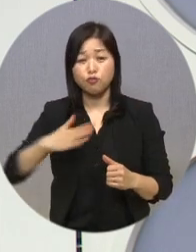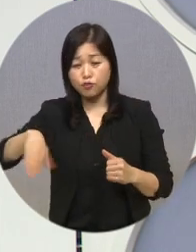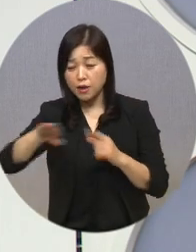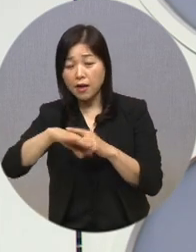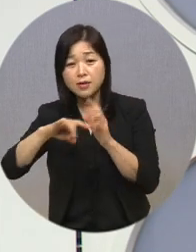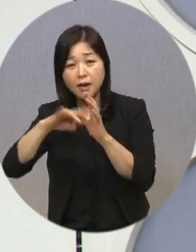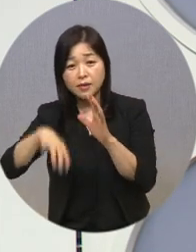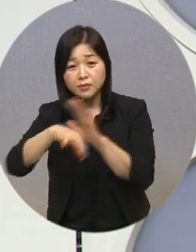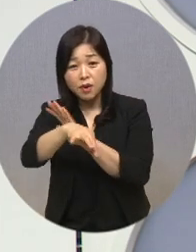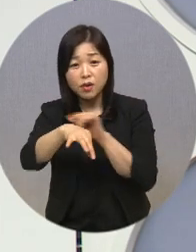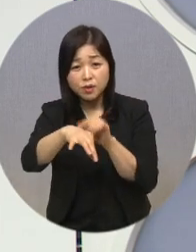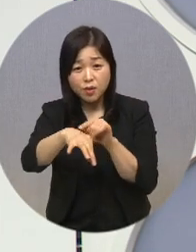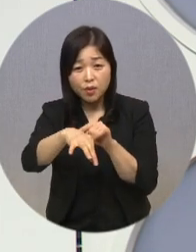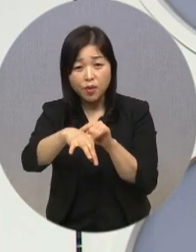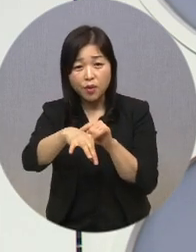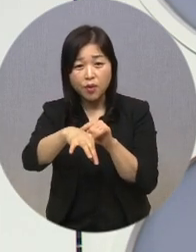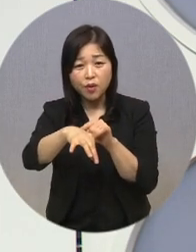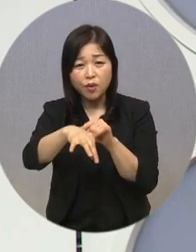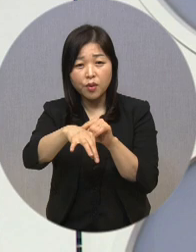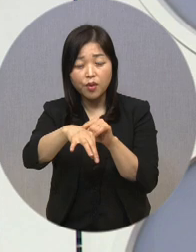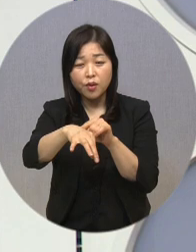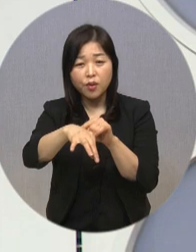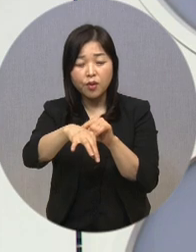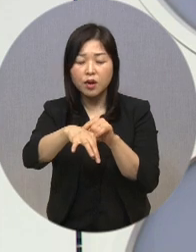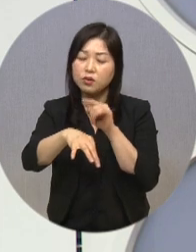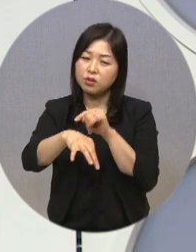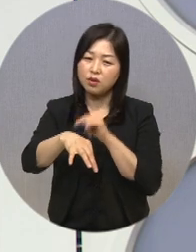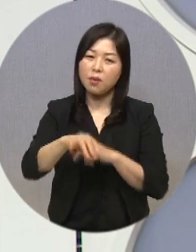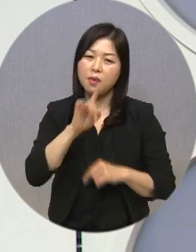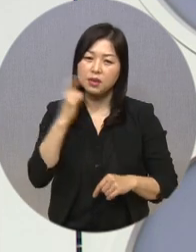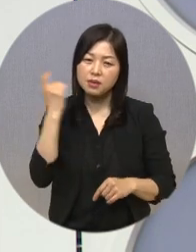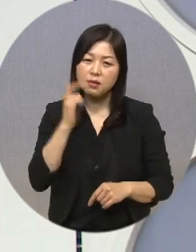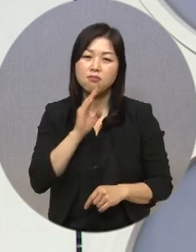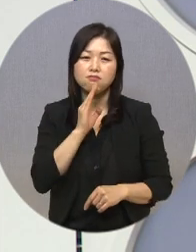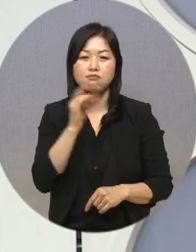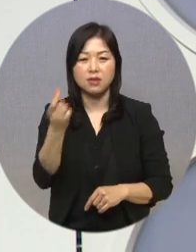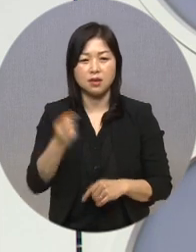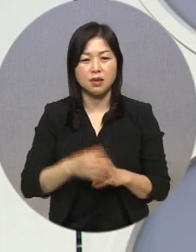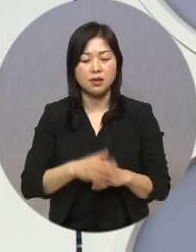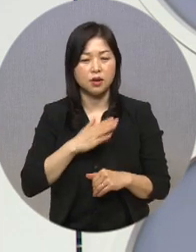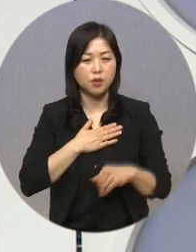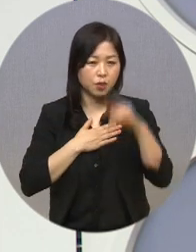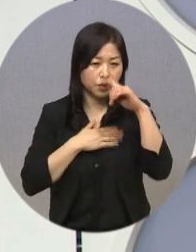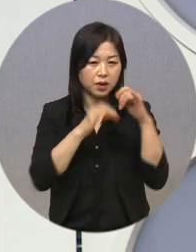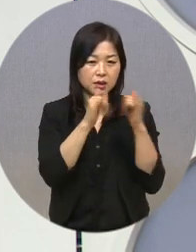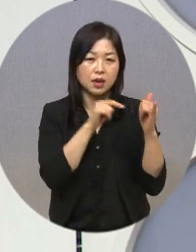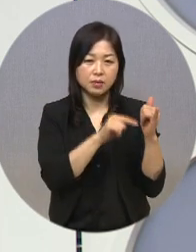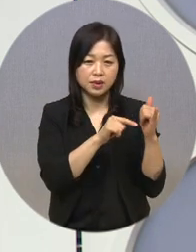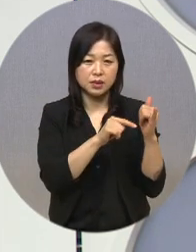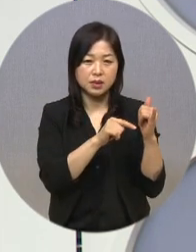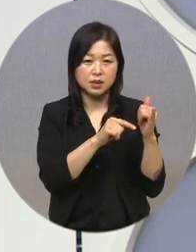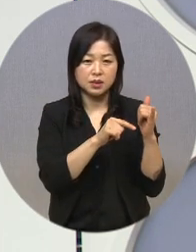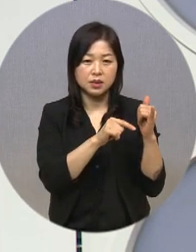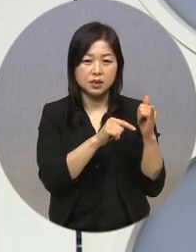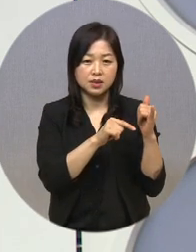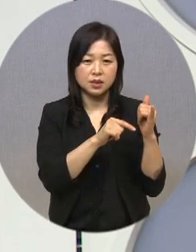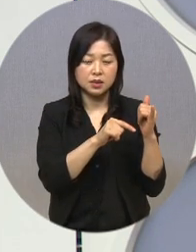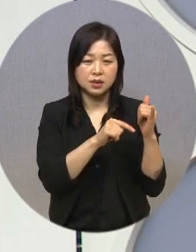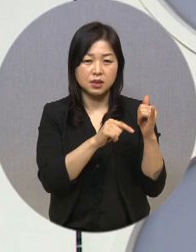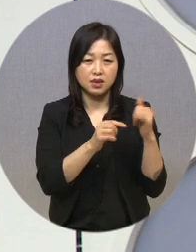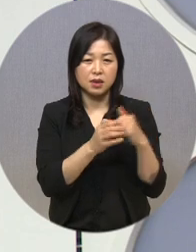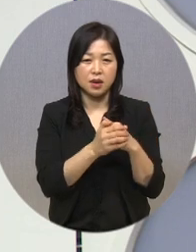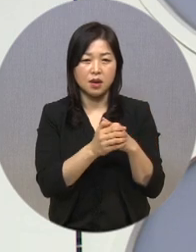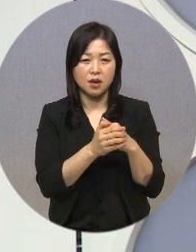세금으로. 그게 또 옳은 말이네. 나도 사실은 동양 사람은 그때 일본 사람에 대해서 썼는데